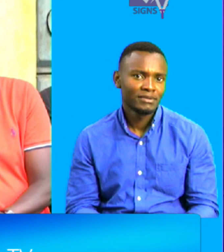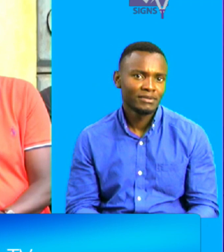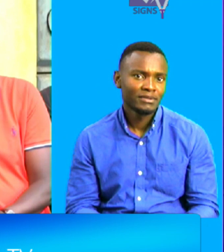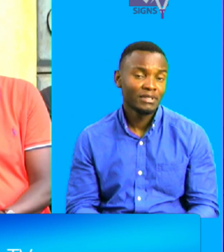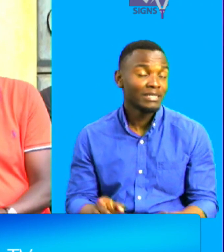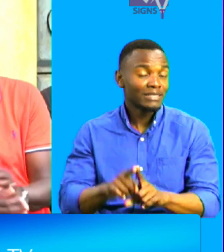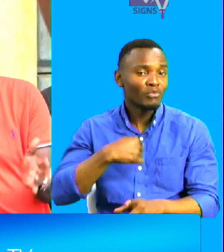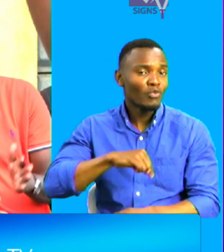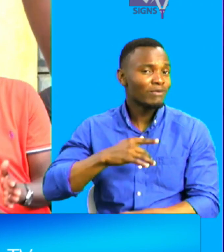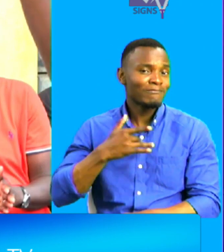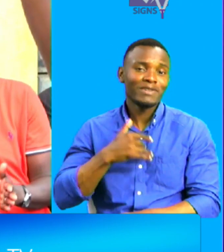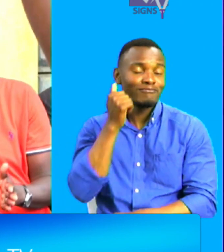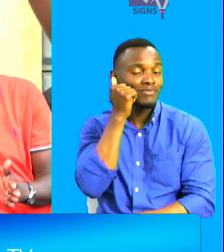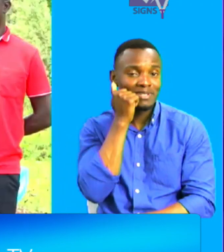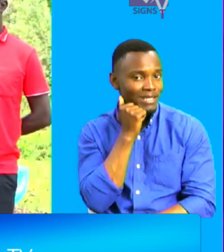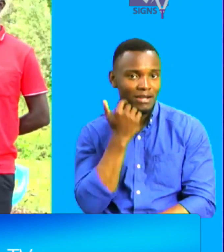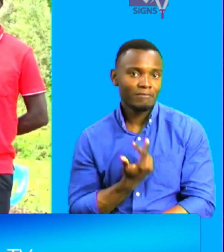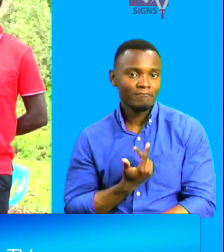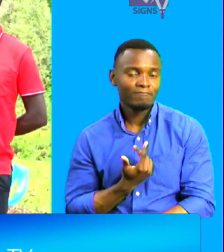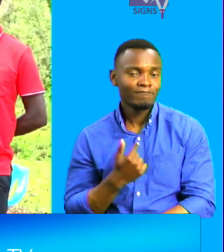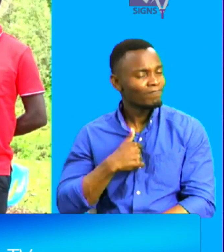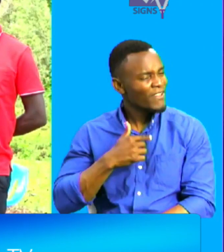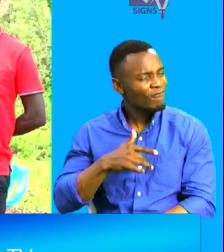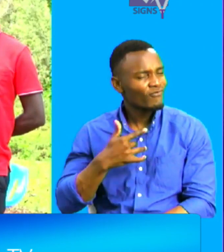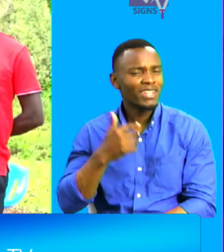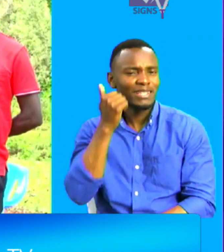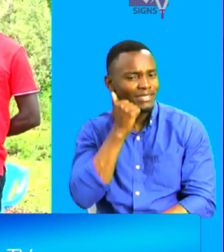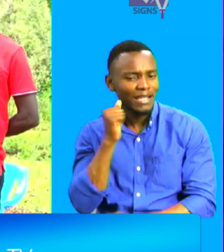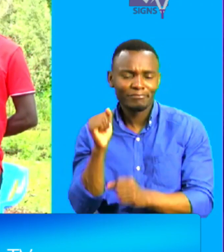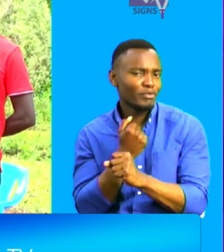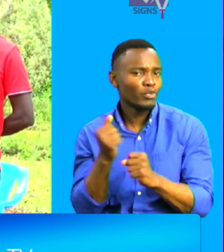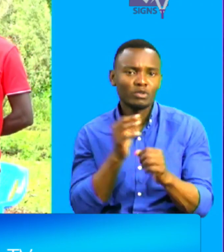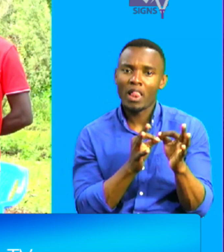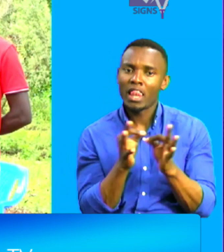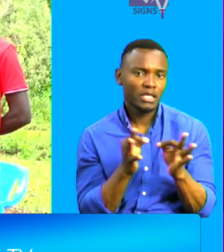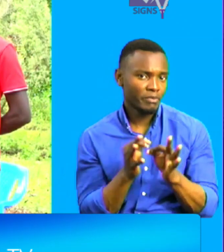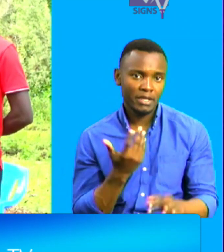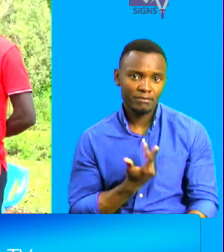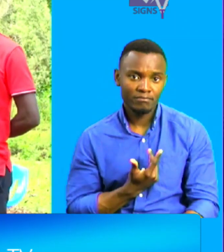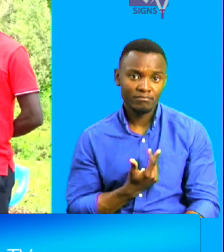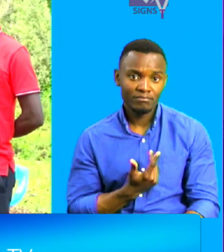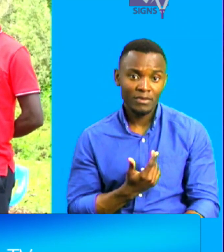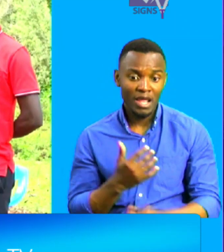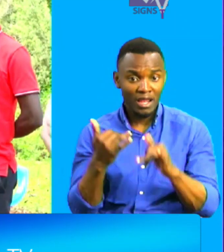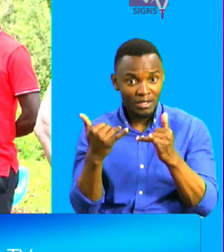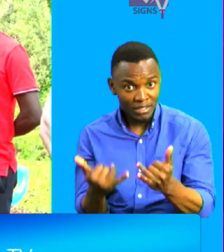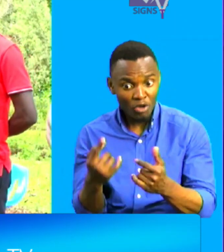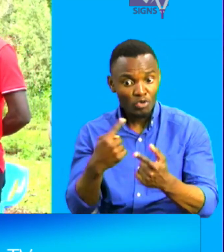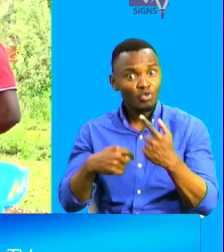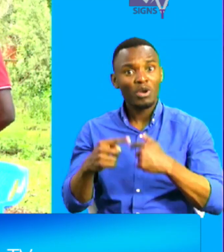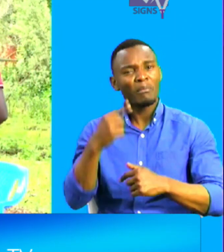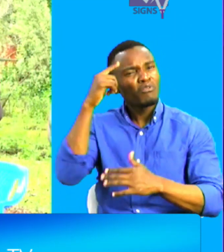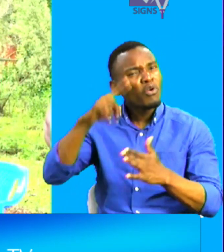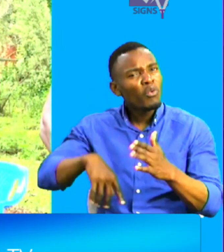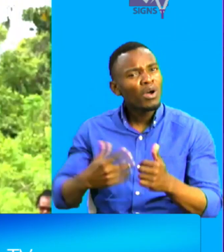Naona huzuni sana. Nimeona huzuni ile ambayo hata siwezi sema. Saizi mnakuja